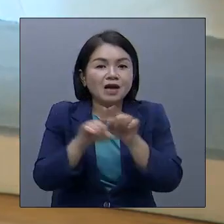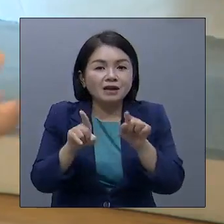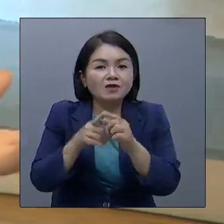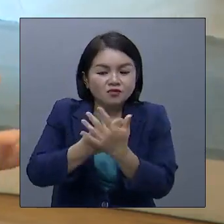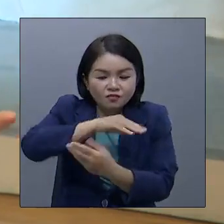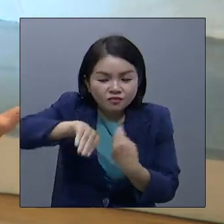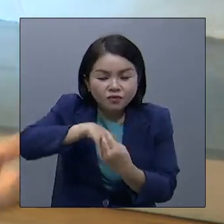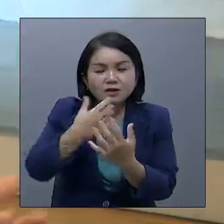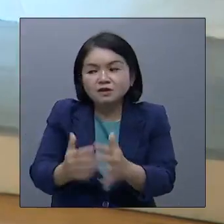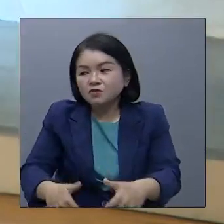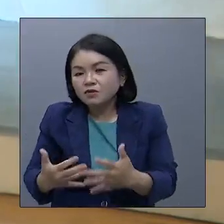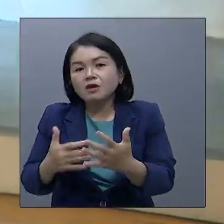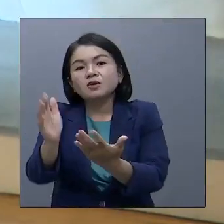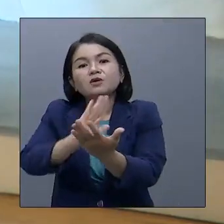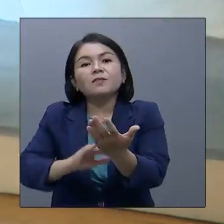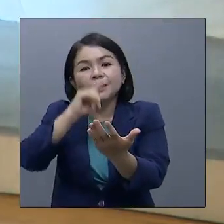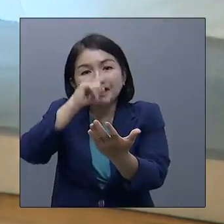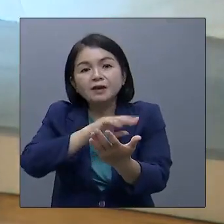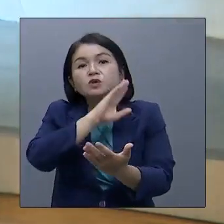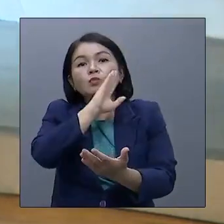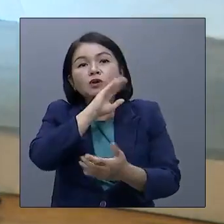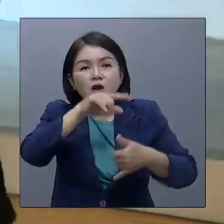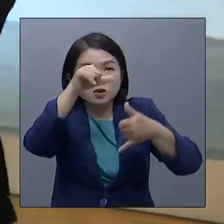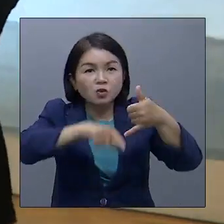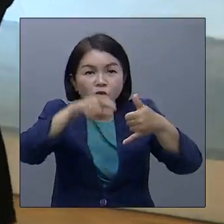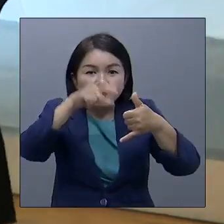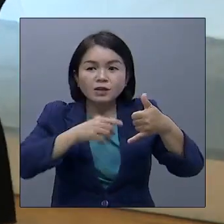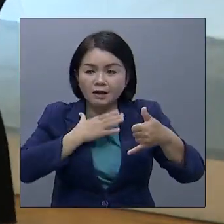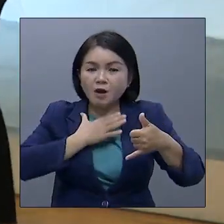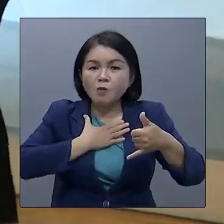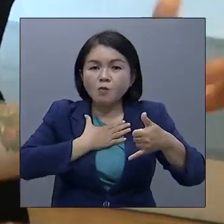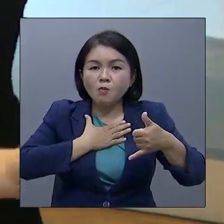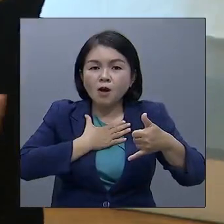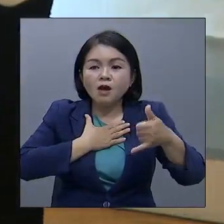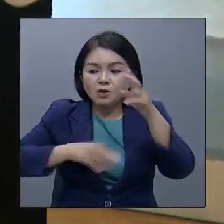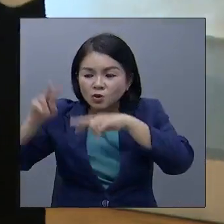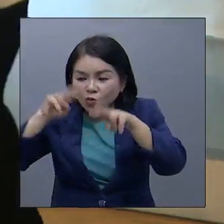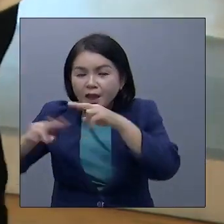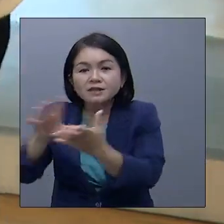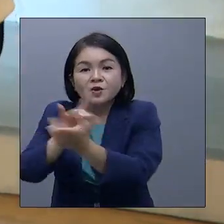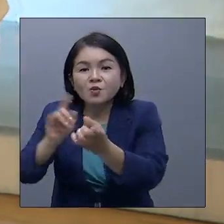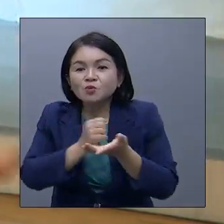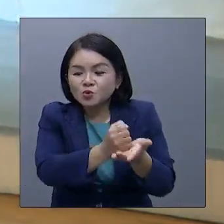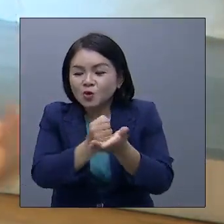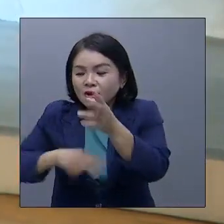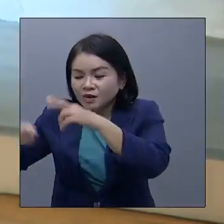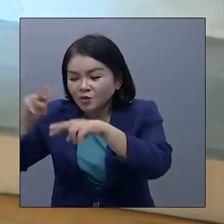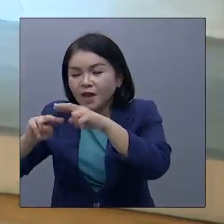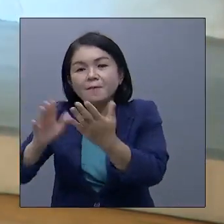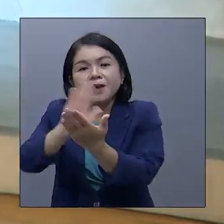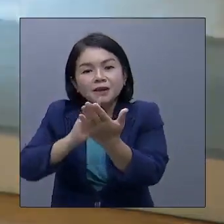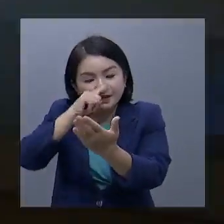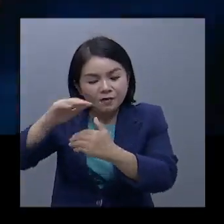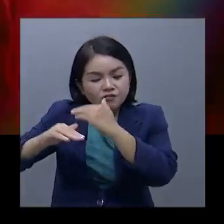กิจการเป็นอยู่ของทางประเทศถ้าเราดูแลคนในสังคมของเราอะประเทศมันก็จะดี